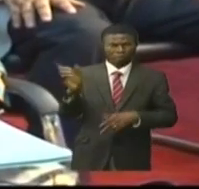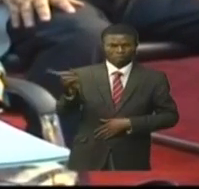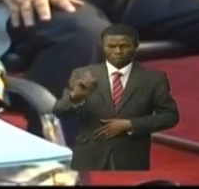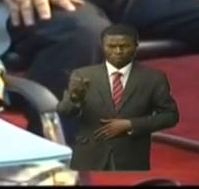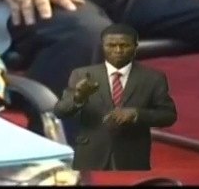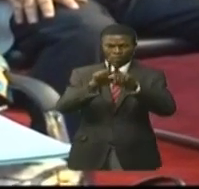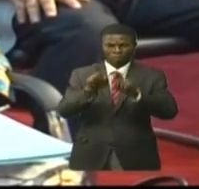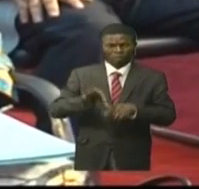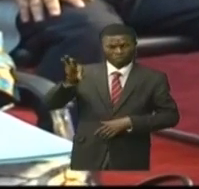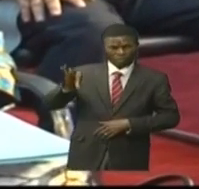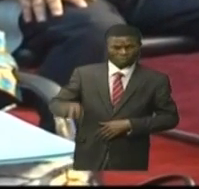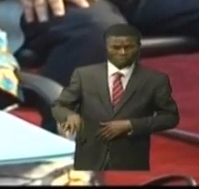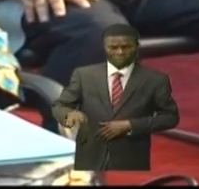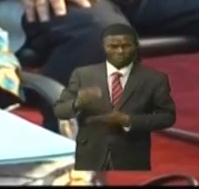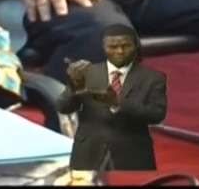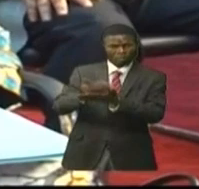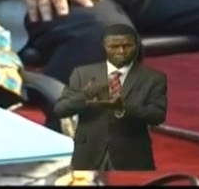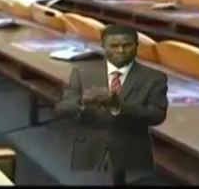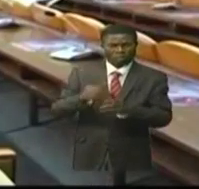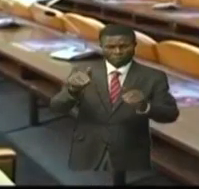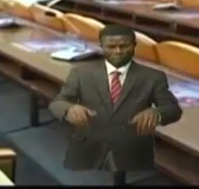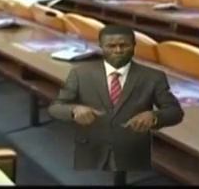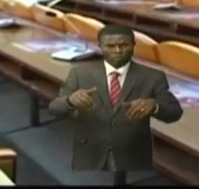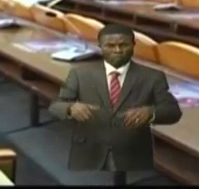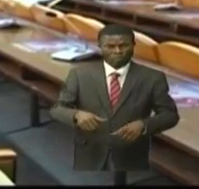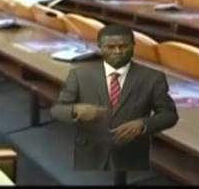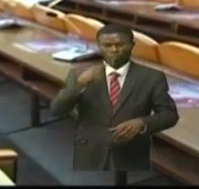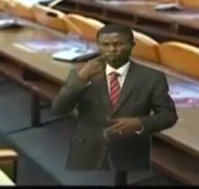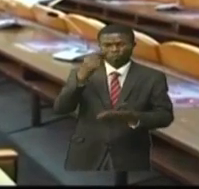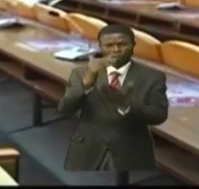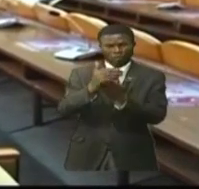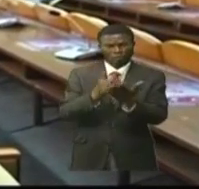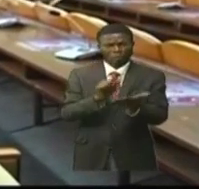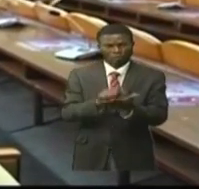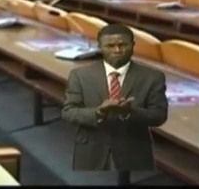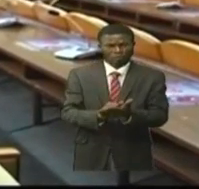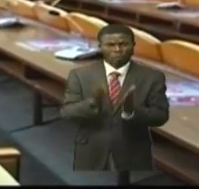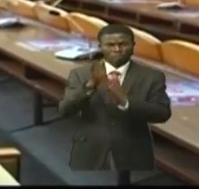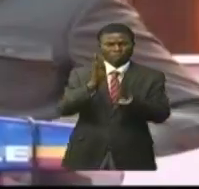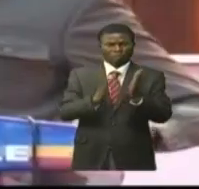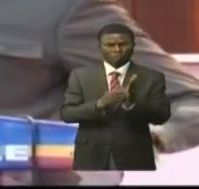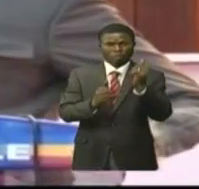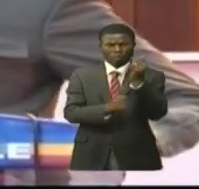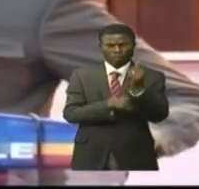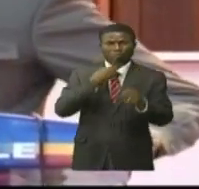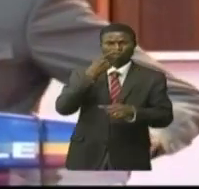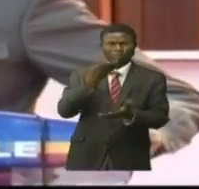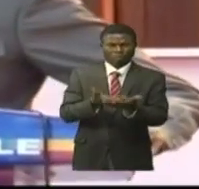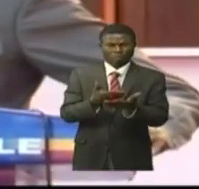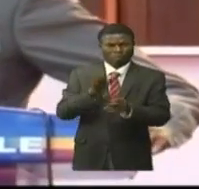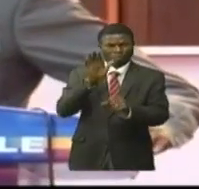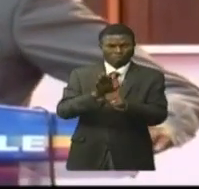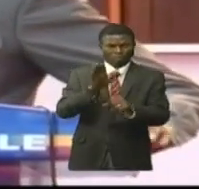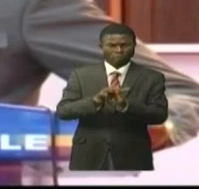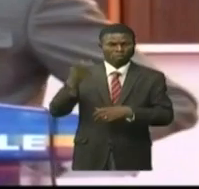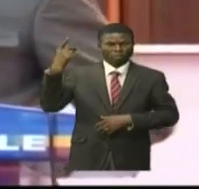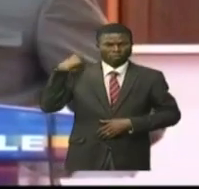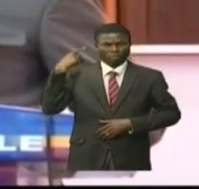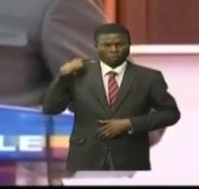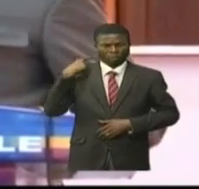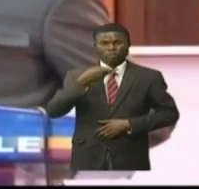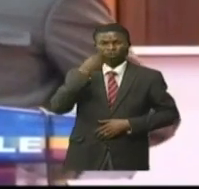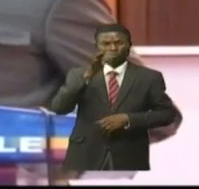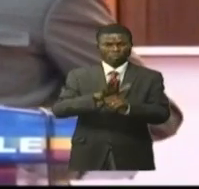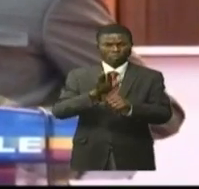aux bénéfice de l'exploitation agricole pour mixer que cela 19 interventions au total dans la majorité des députés sont revenus